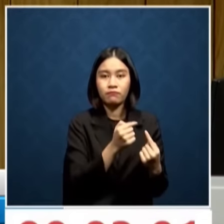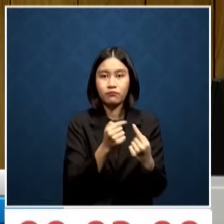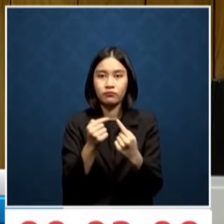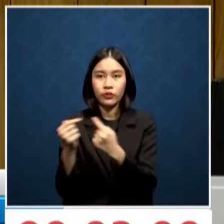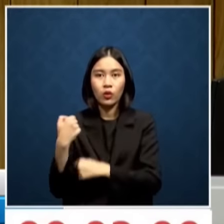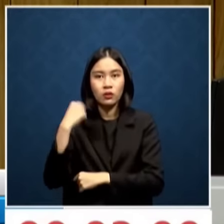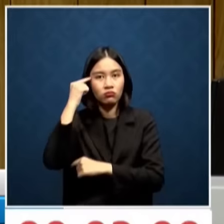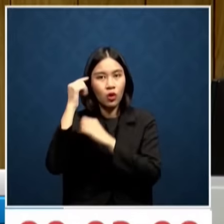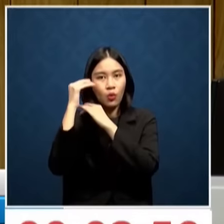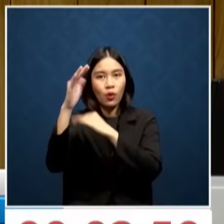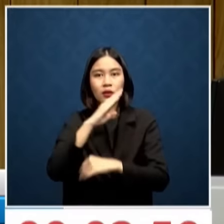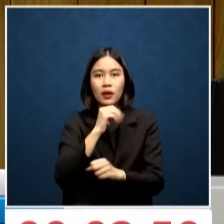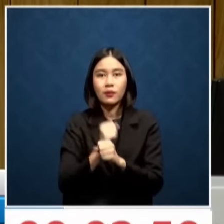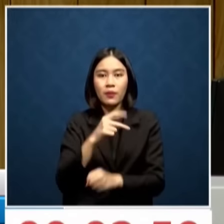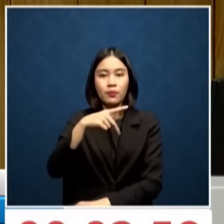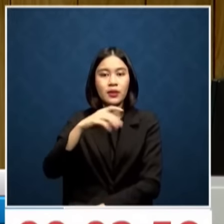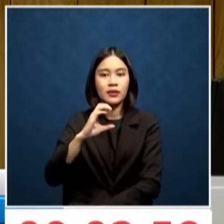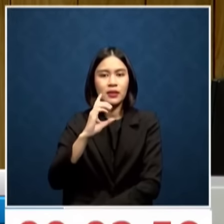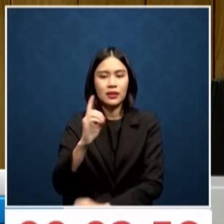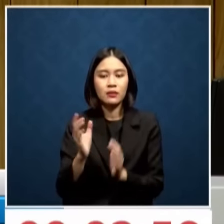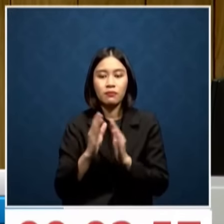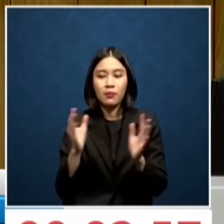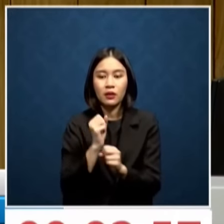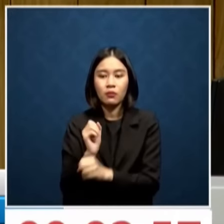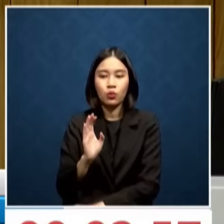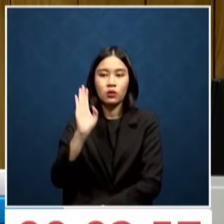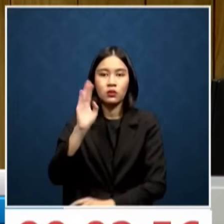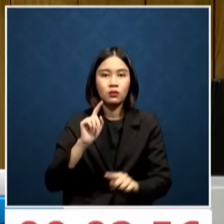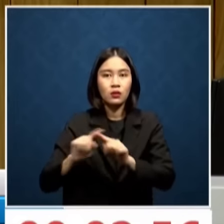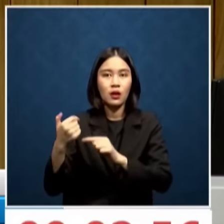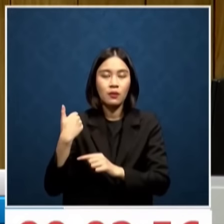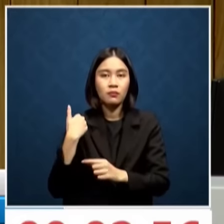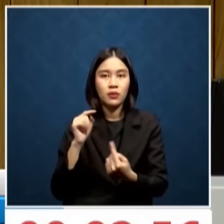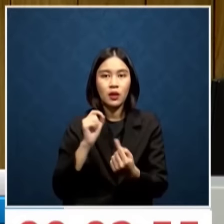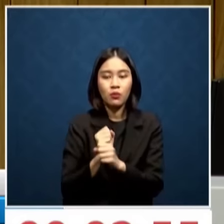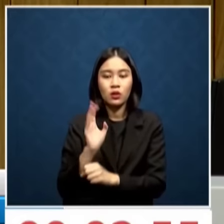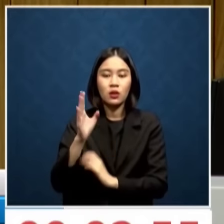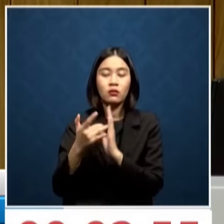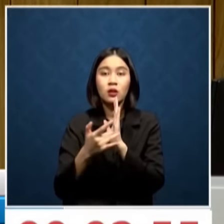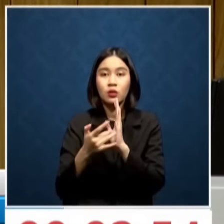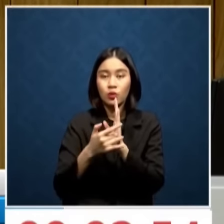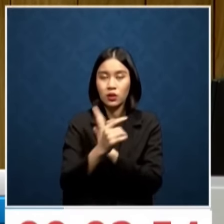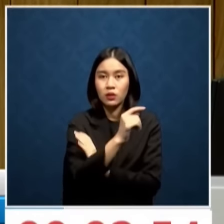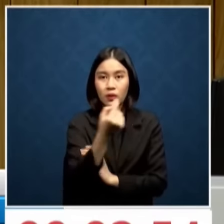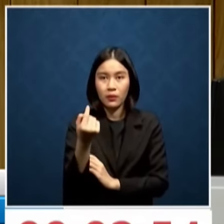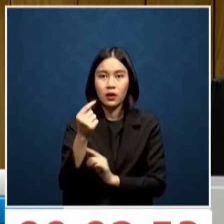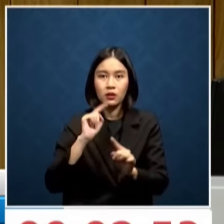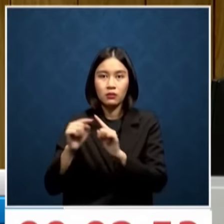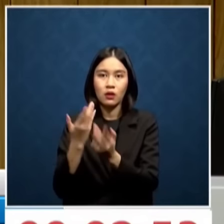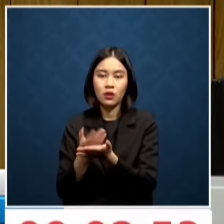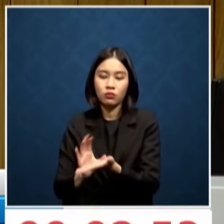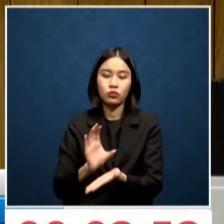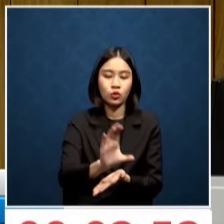เราก็หวังว่าถ้าเราผลิต PCB เยอะๆเนี่ยบริษัทชิปต่างๆไม่ว่าจะเป็น Nvidia ไม่ว่าจะเป็น TSMC เนี่ยจะเข้าม